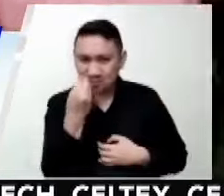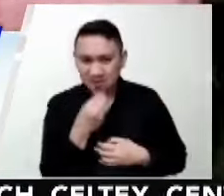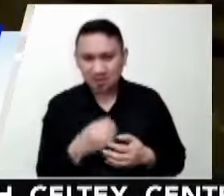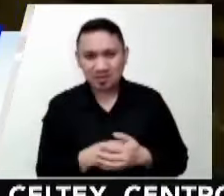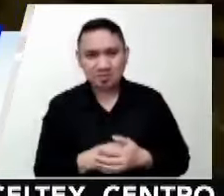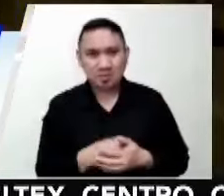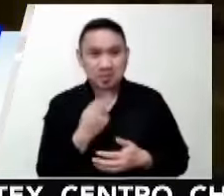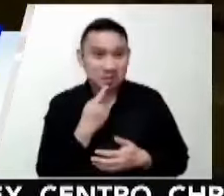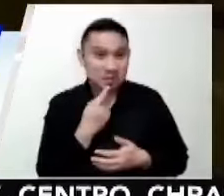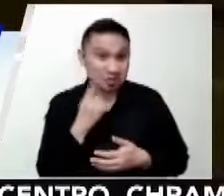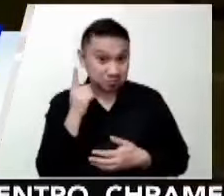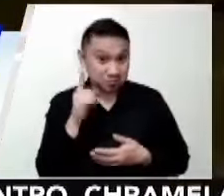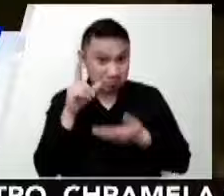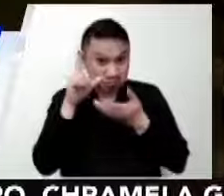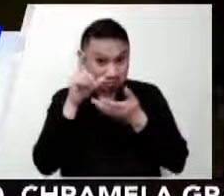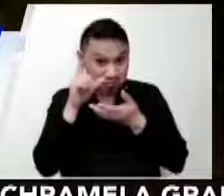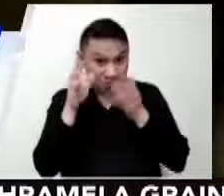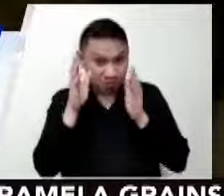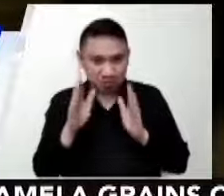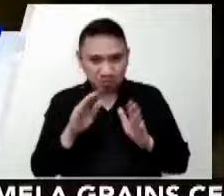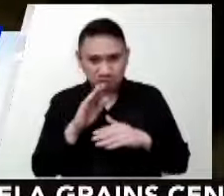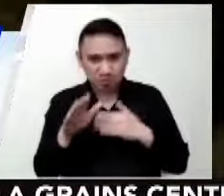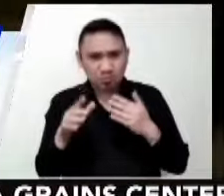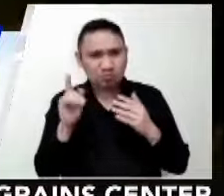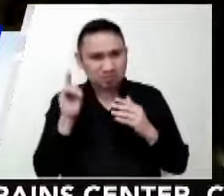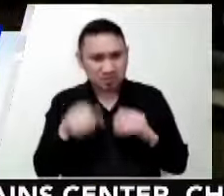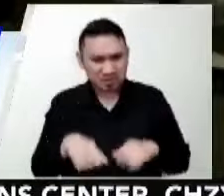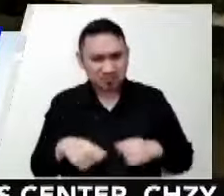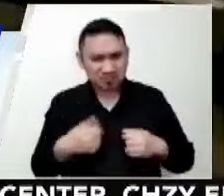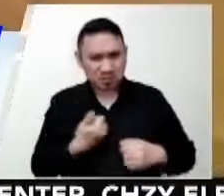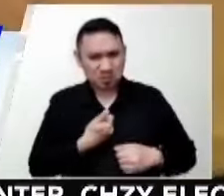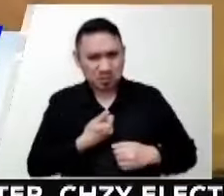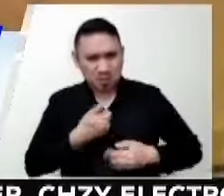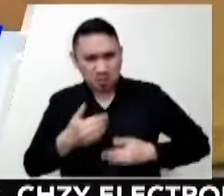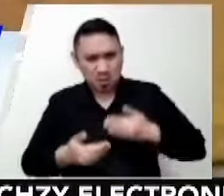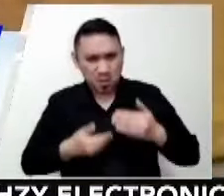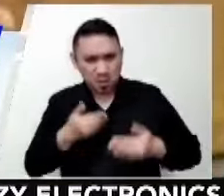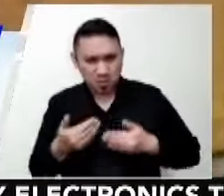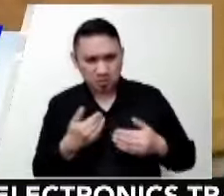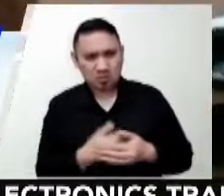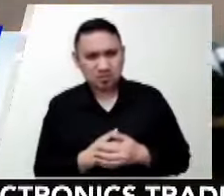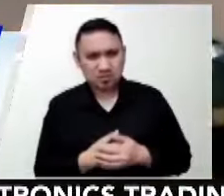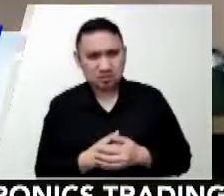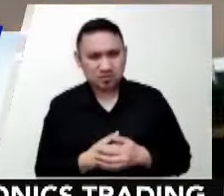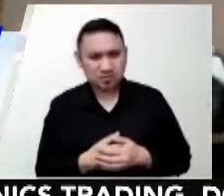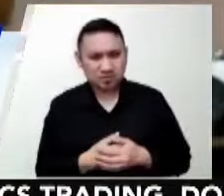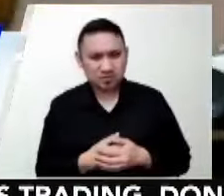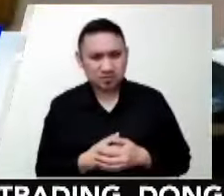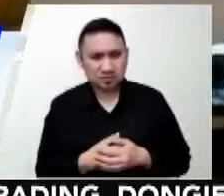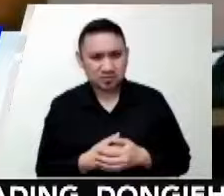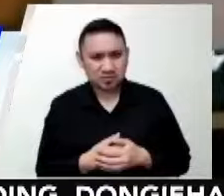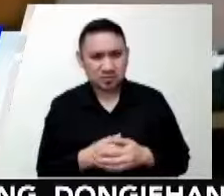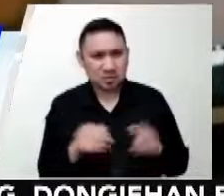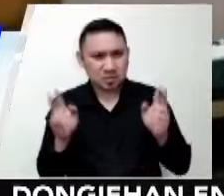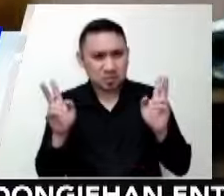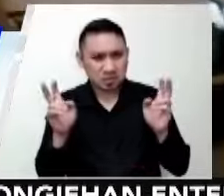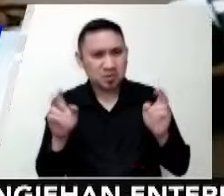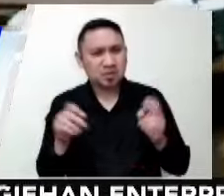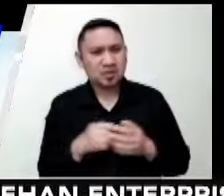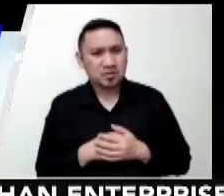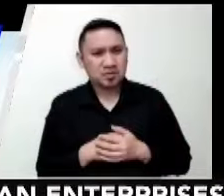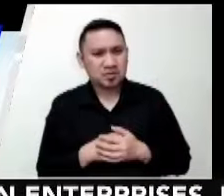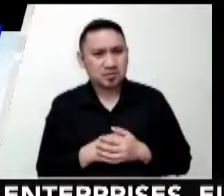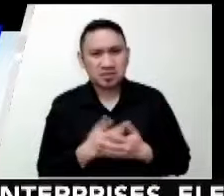na si Clinton, lahat mano-mano para makalikha ng mga larawan gamit ang kanyang customized Afghan box camera na tinawag niyang traveling darkroom box